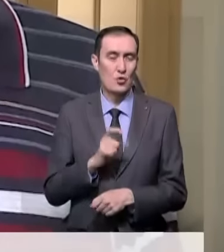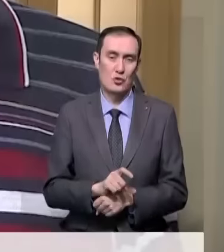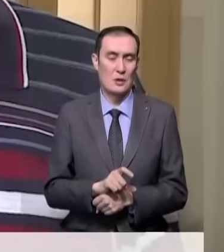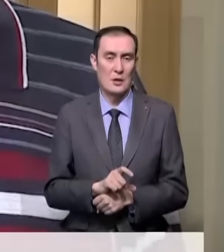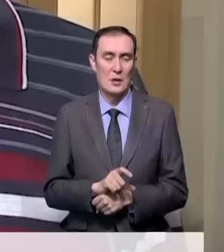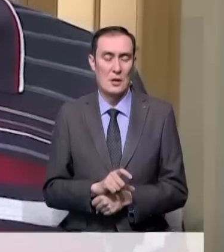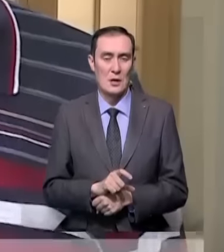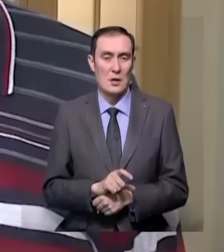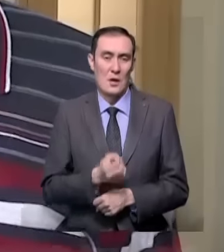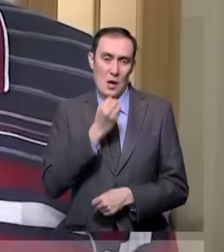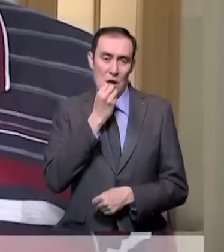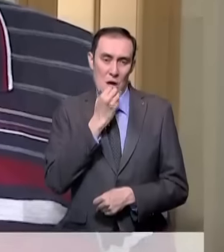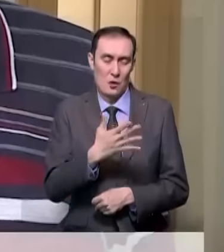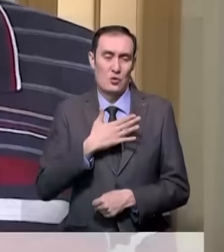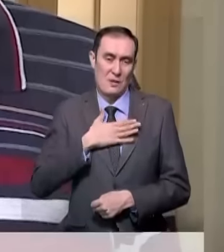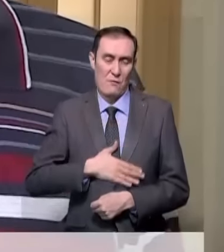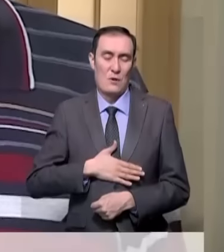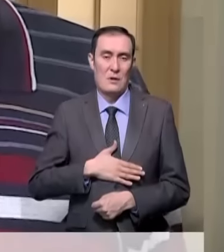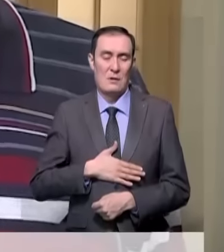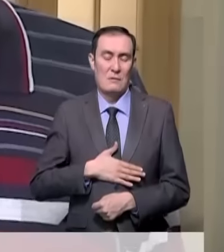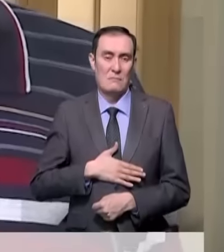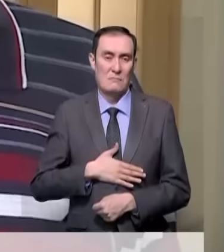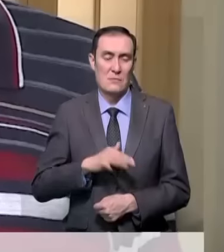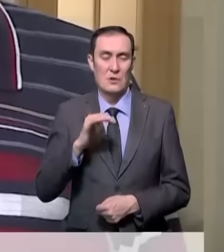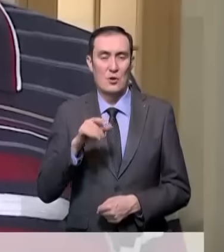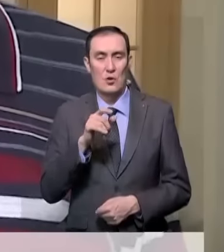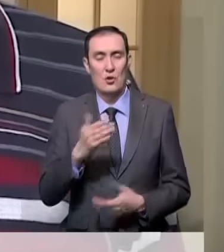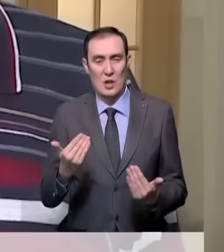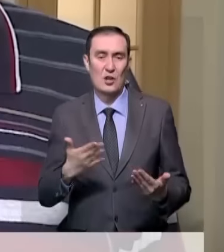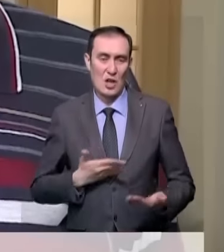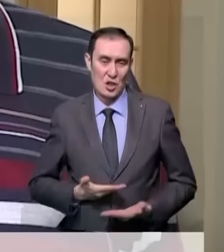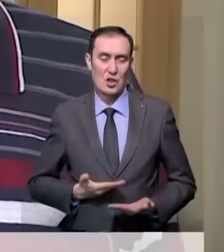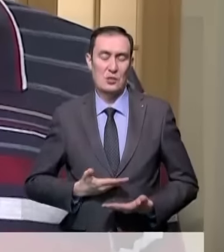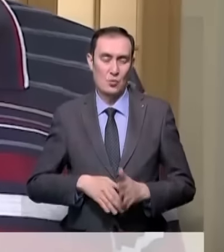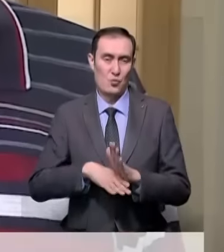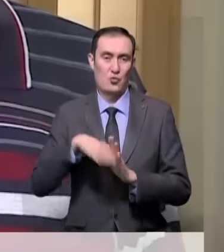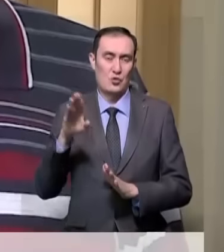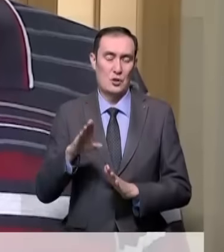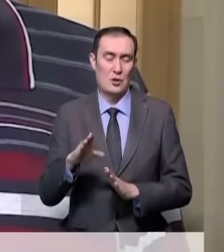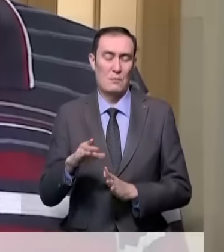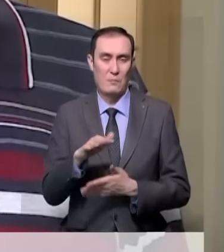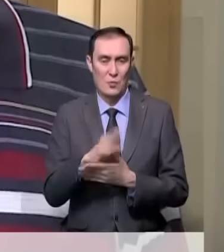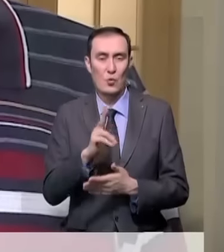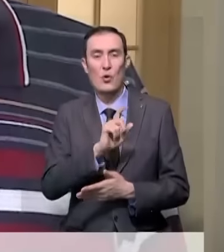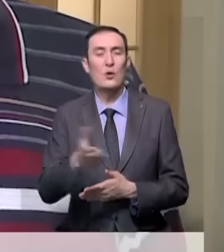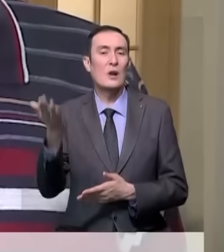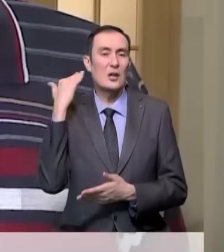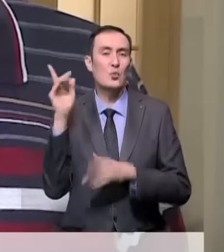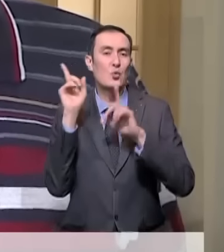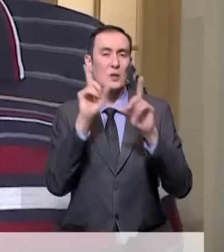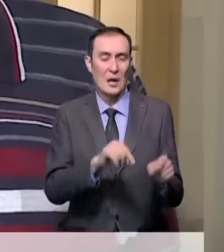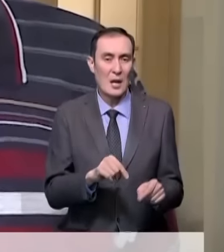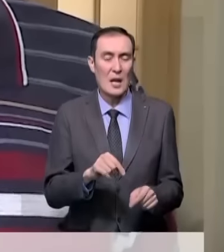очень большое хорошее настроение. Жизнь продолжается. Люди, которые отсюда уехали,